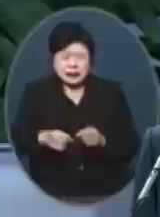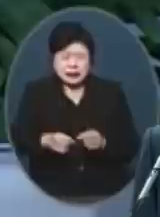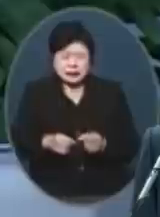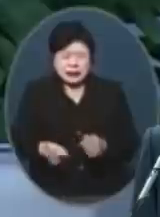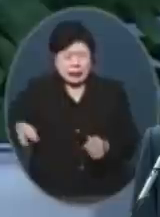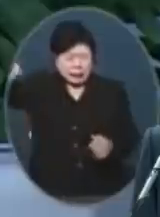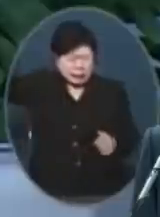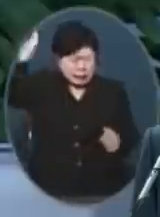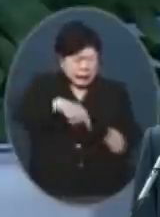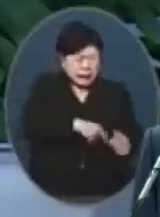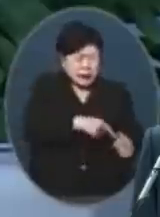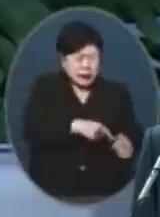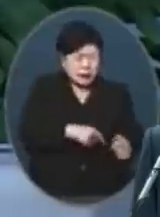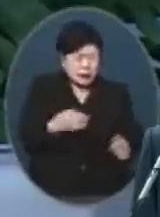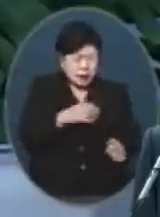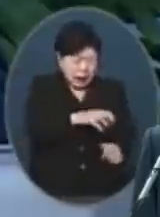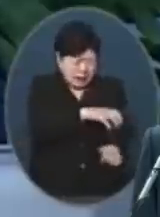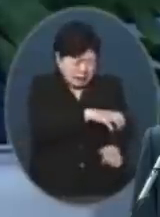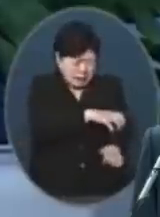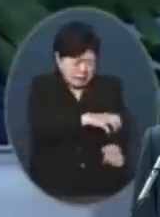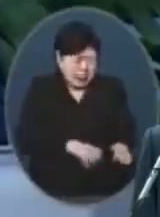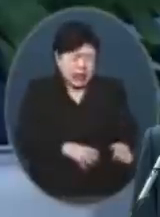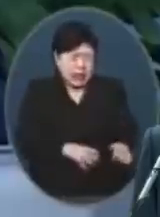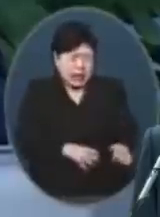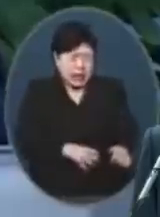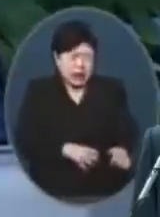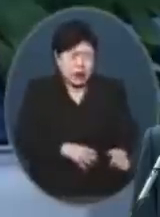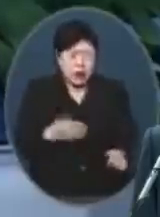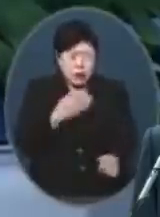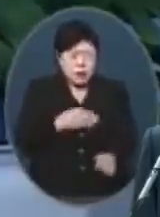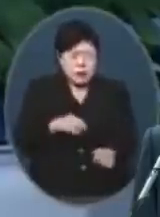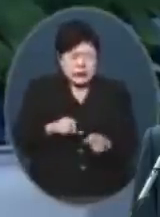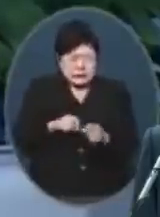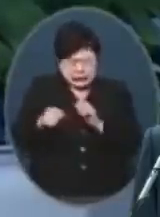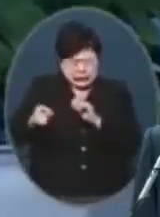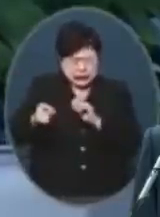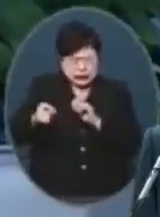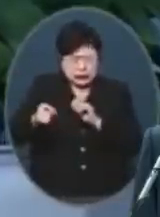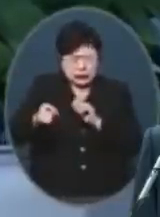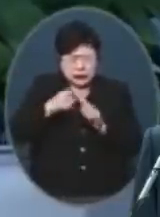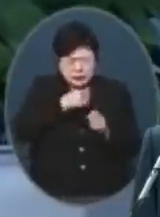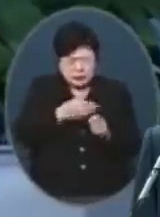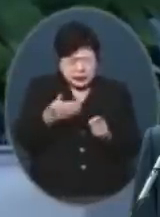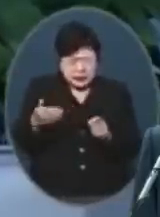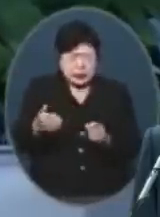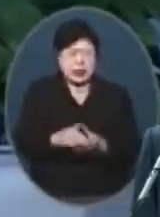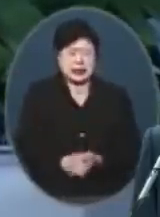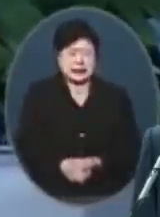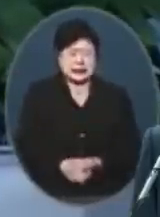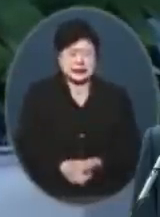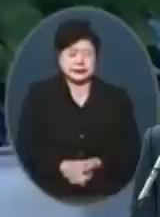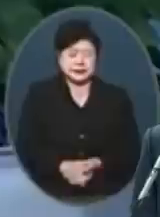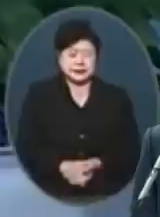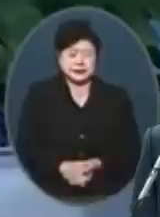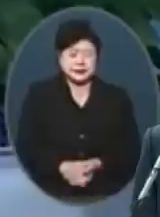때리면 몸에 파고들어가서 쨍기면 몸이 터져서 피를 쏟는 것입니다.